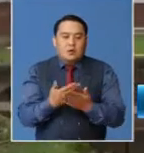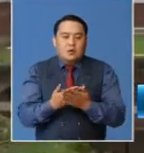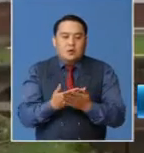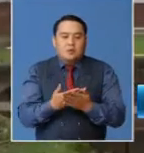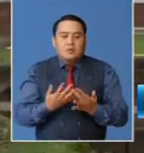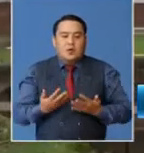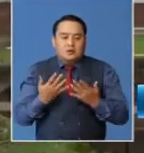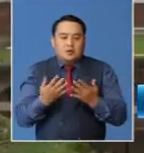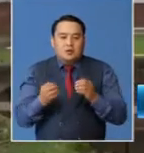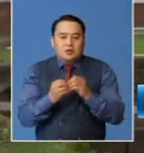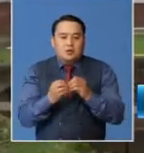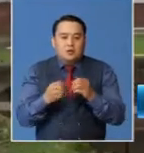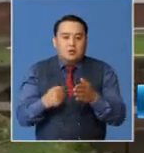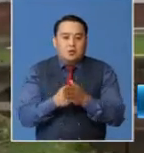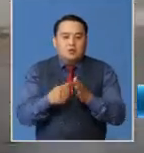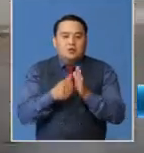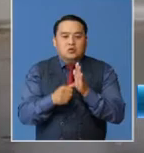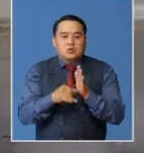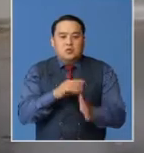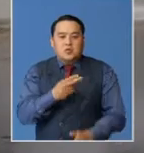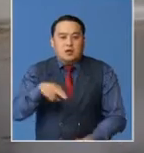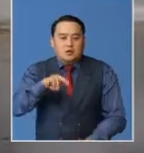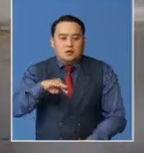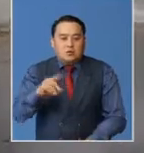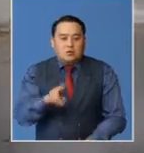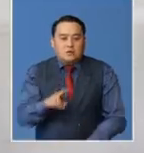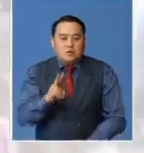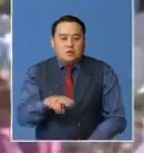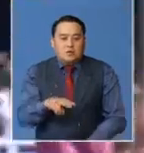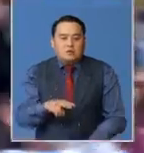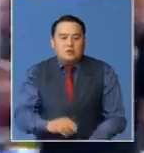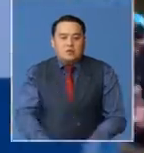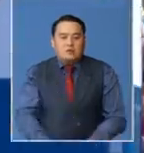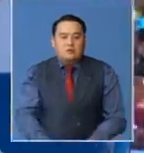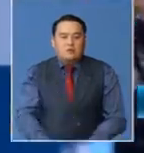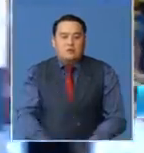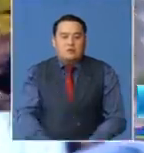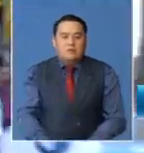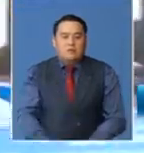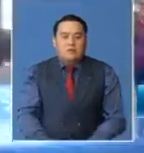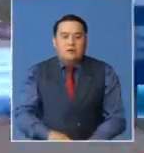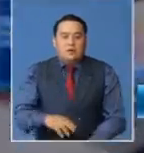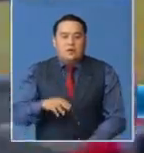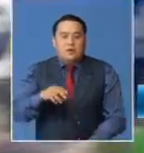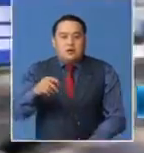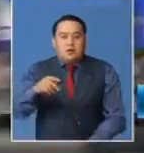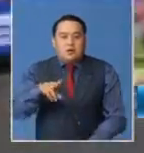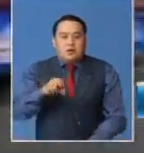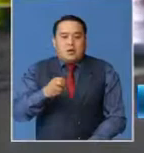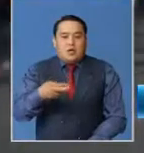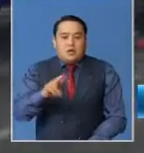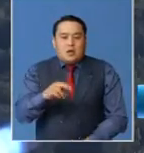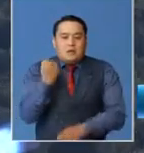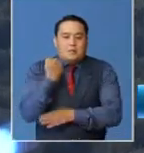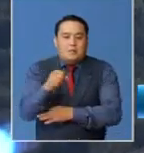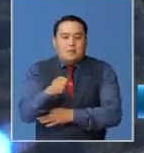может потребоваться от 10 до 60 миллиардов долларов. Элиуд Кипчоги, бегун из Кении, одержал